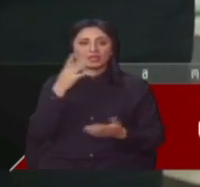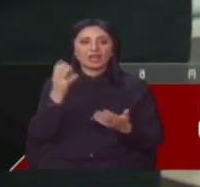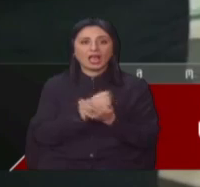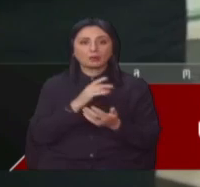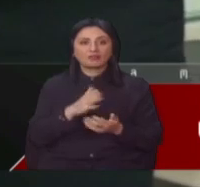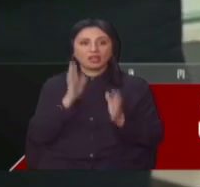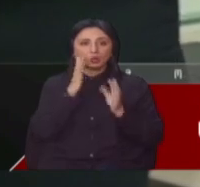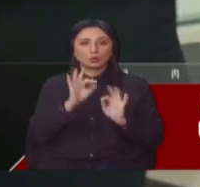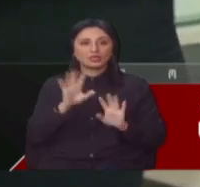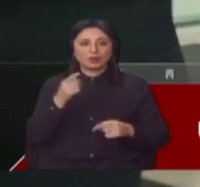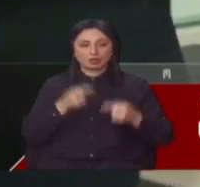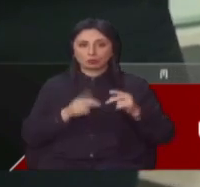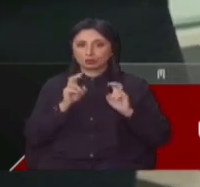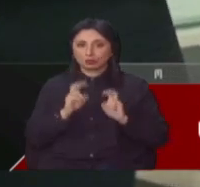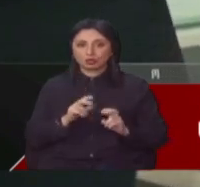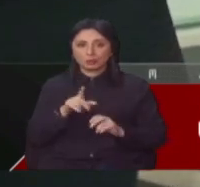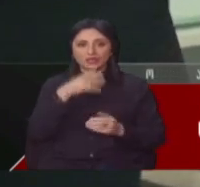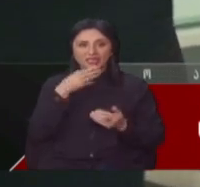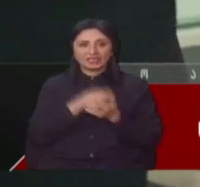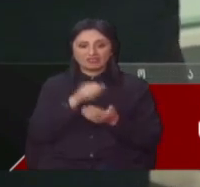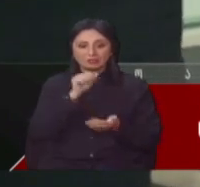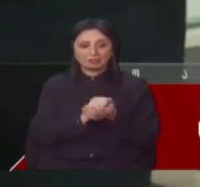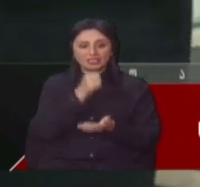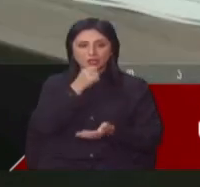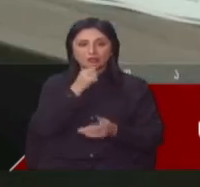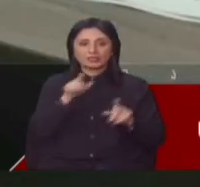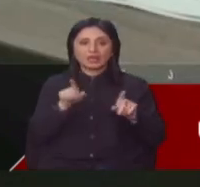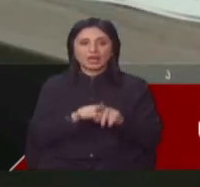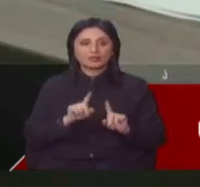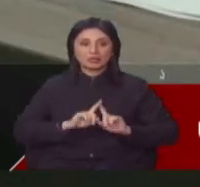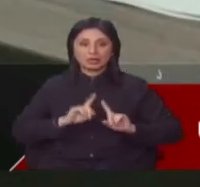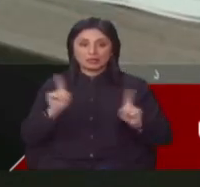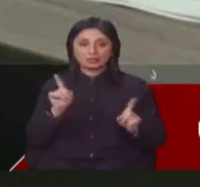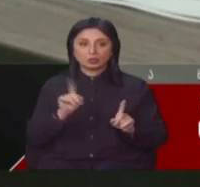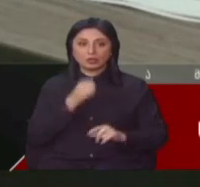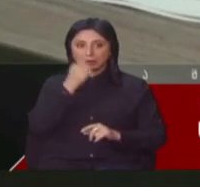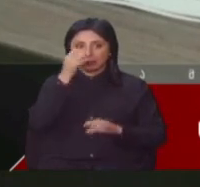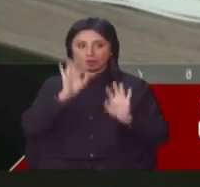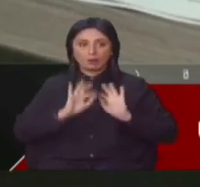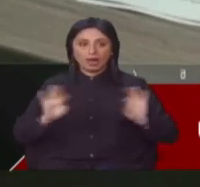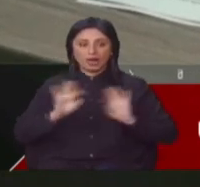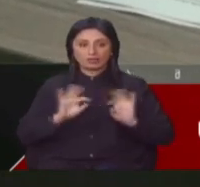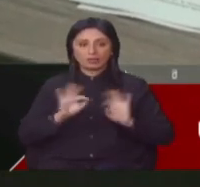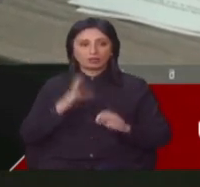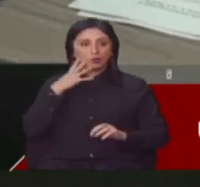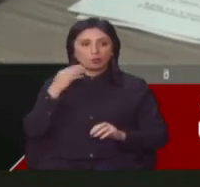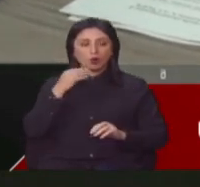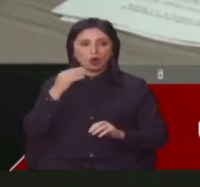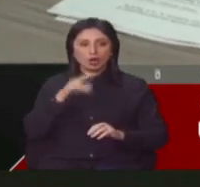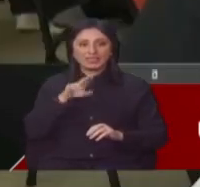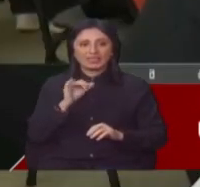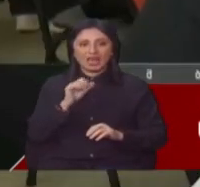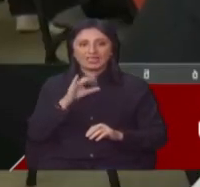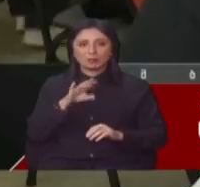გაიმარჯვა უსამართლო ბრძოლაში. Მან თავის პრესკონფერენციაზე ასევე განსაკუთრებულად მადლობა გადაუხადა მოლდოვის